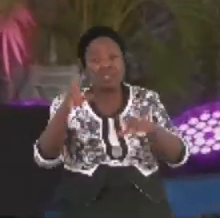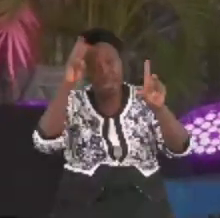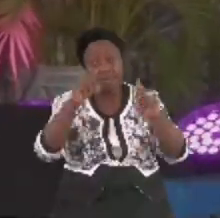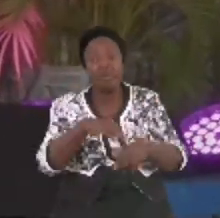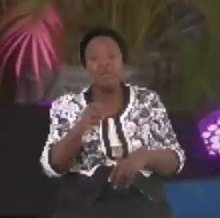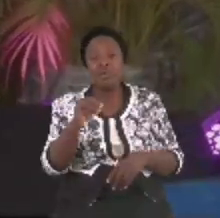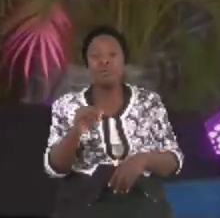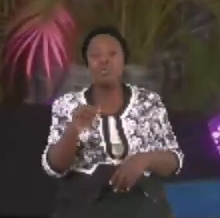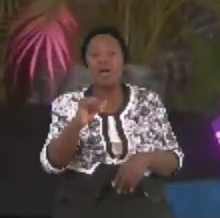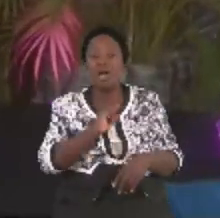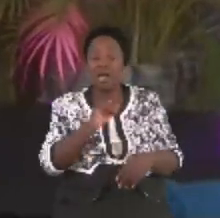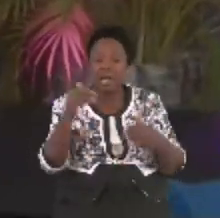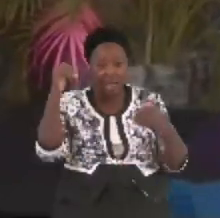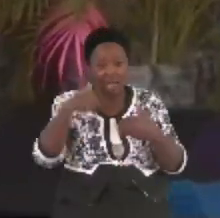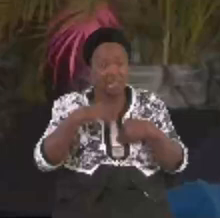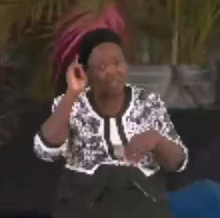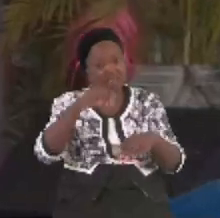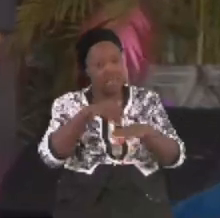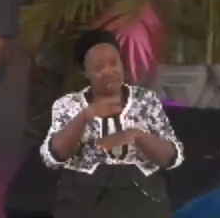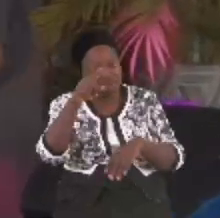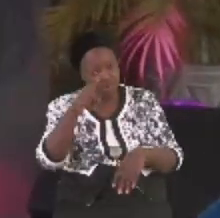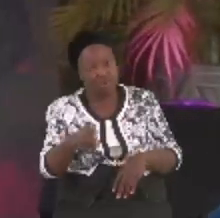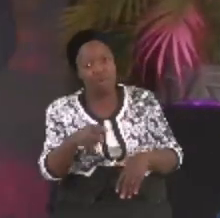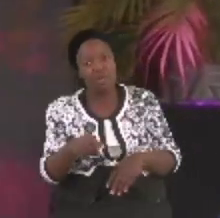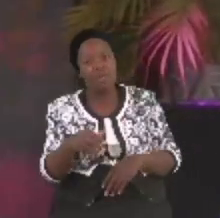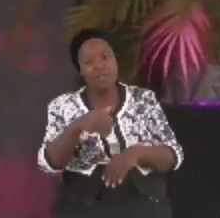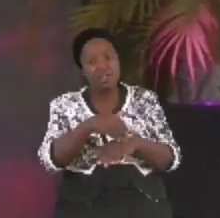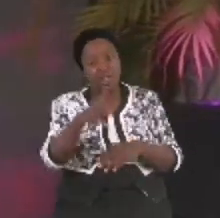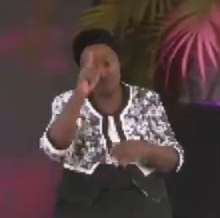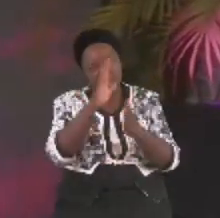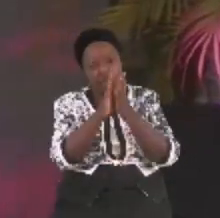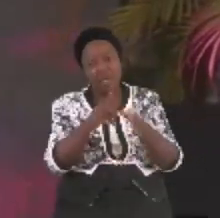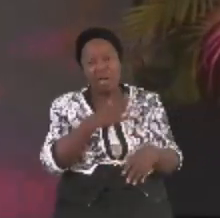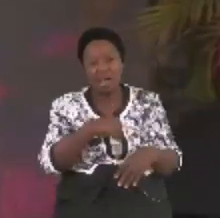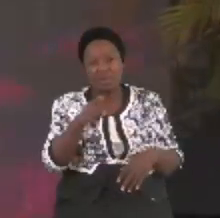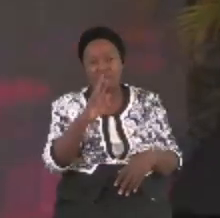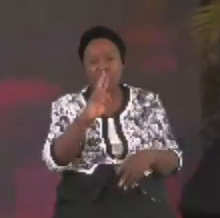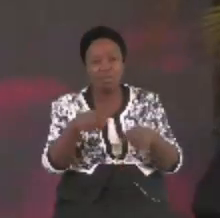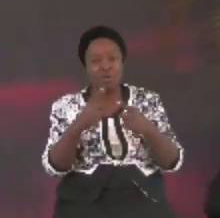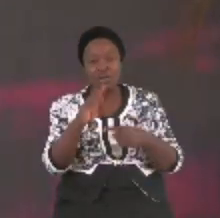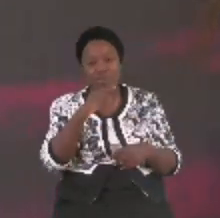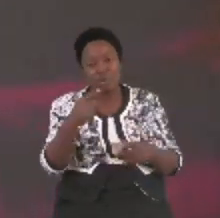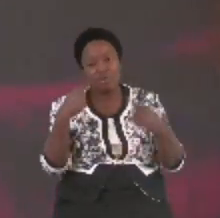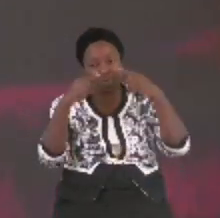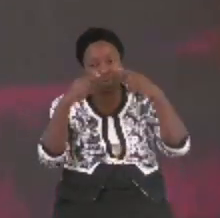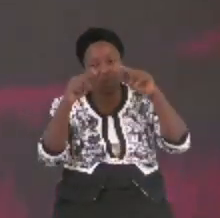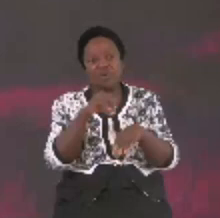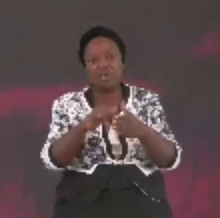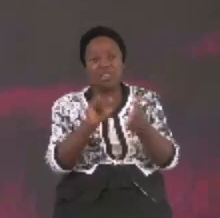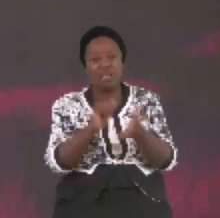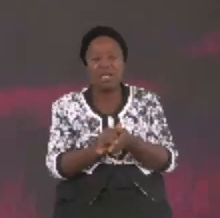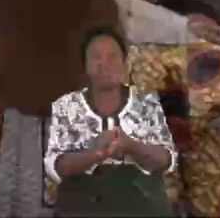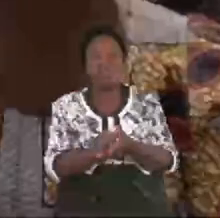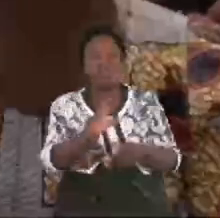envoyé, moi aussi, il t'envoie, lui aussi t'envoie, les saints envoyés, et tu vas réussir dans